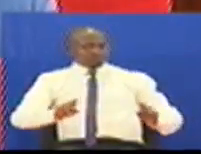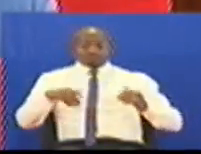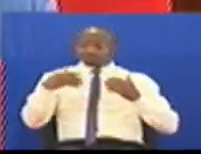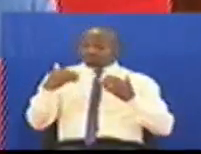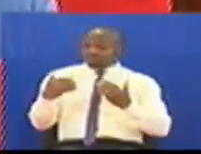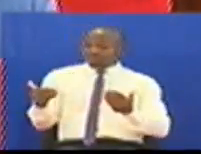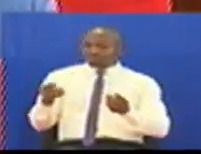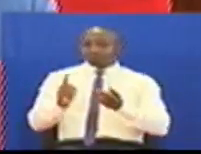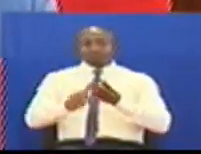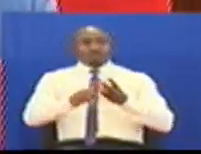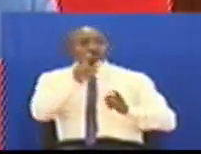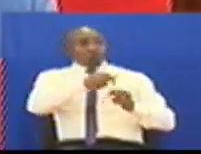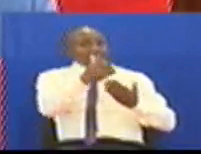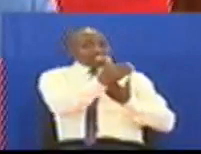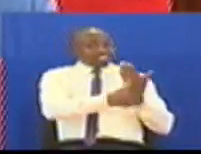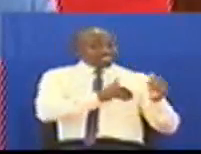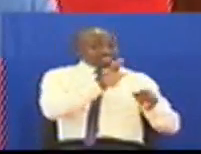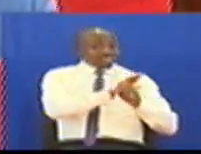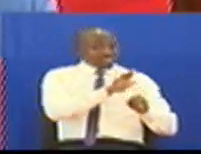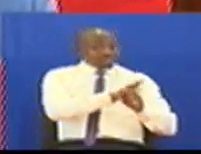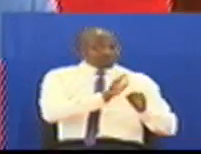corona. Sasa wananchi wengi